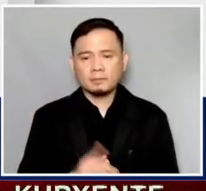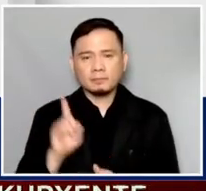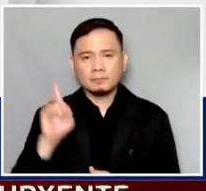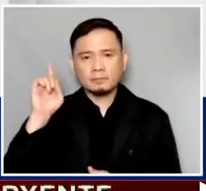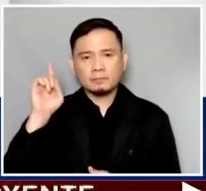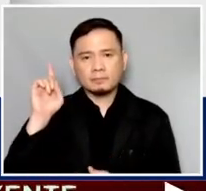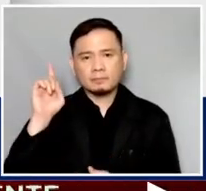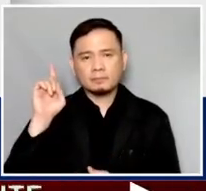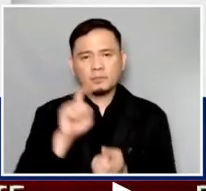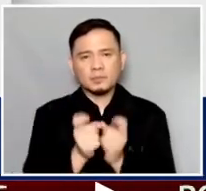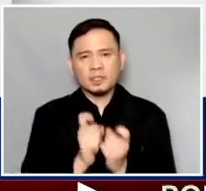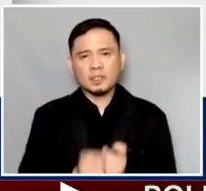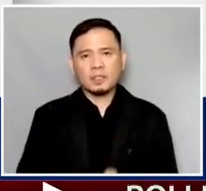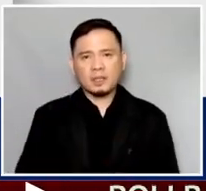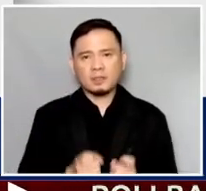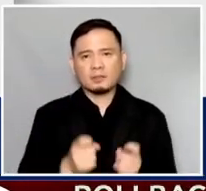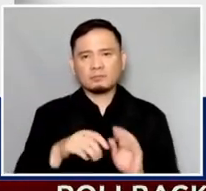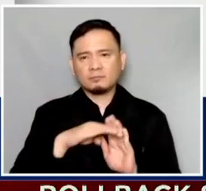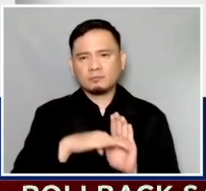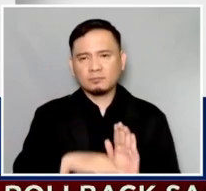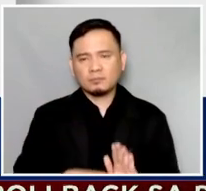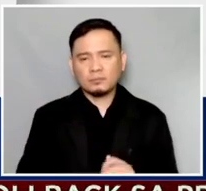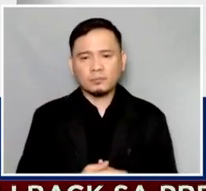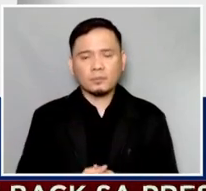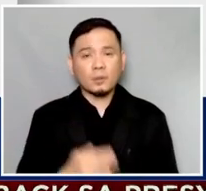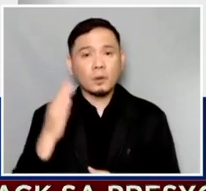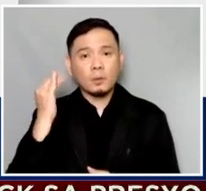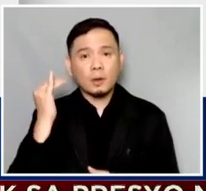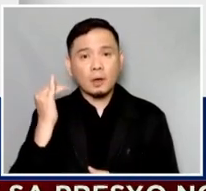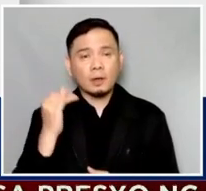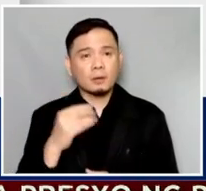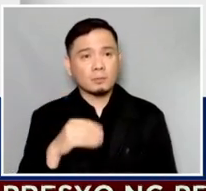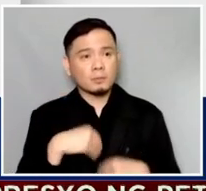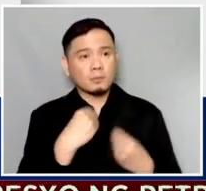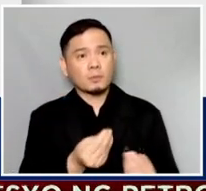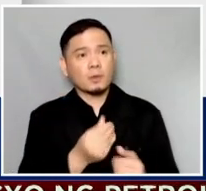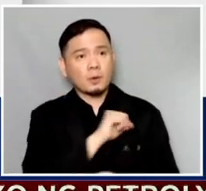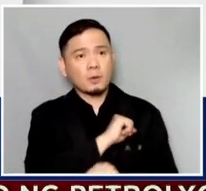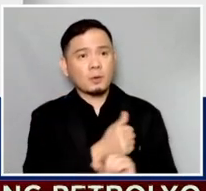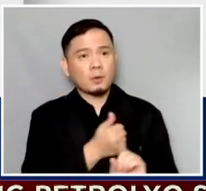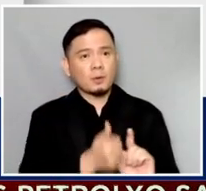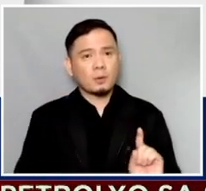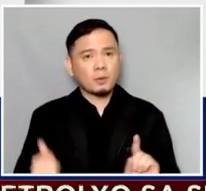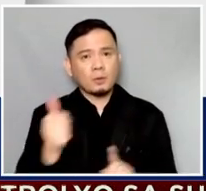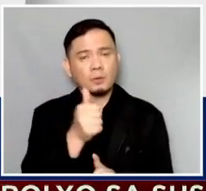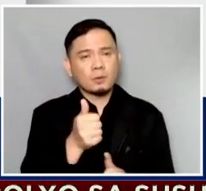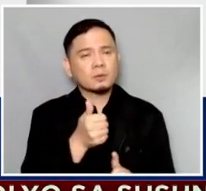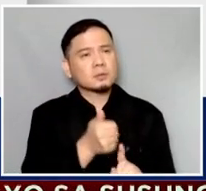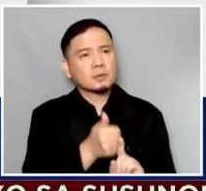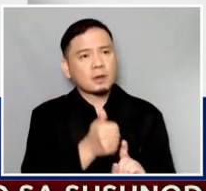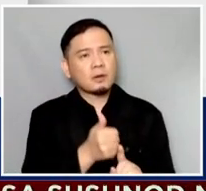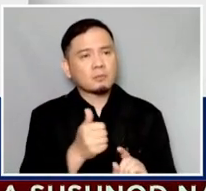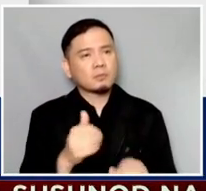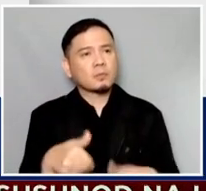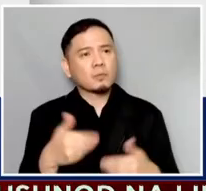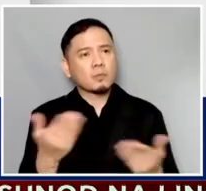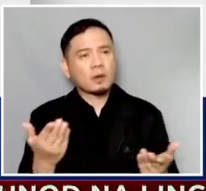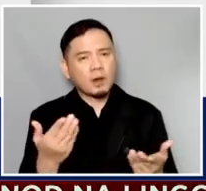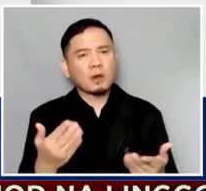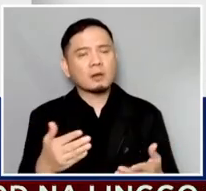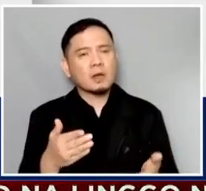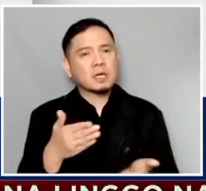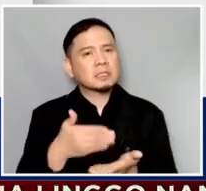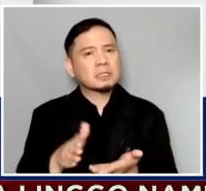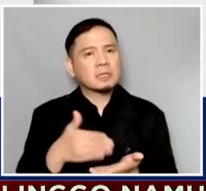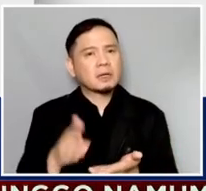10757. Nalalabuan kasi siya sa pagbibigay poder sa COMELEC chairman na magtalaga ng areas of concern at magbigay ng gun ban exemption sa